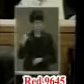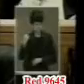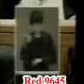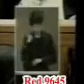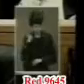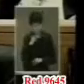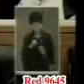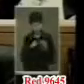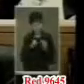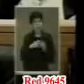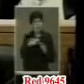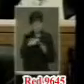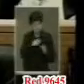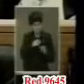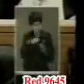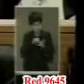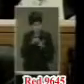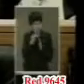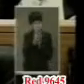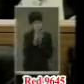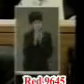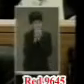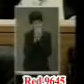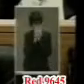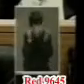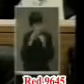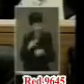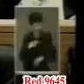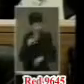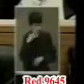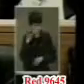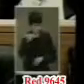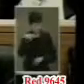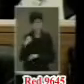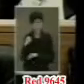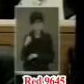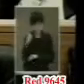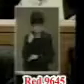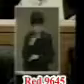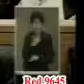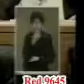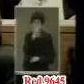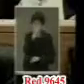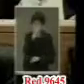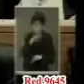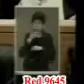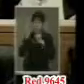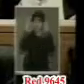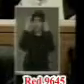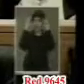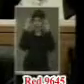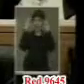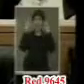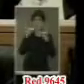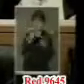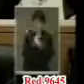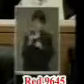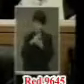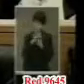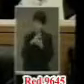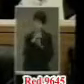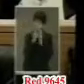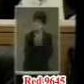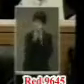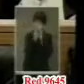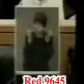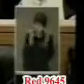นใครต้องการแก้ไขรัฐธรรมนูญเลือกพรรคพลังประชาชนนายสมัครมาเป็นนายกรัฐมนตรีไม่แก้ไขรัฐธร